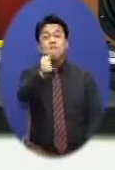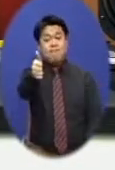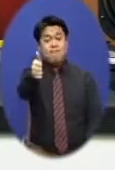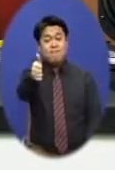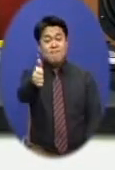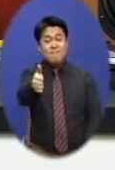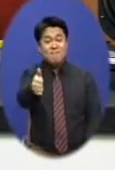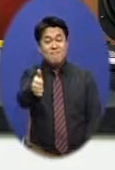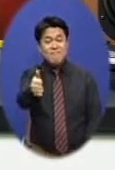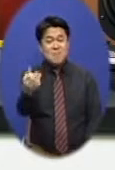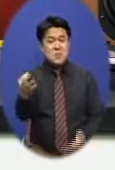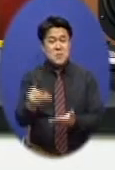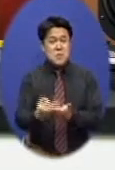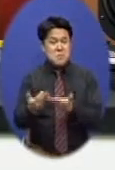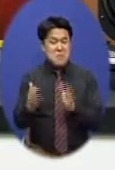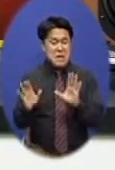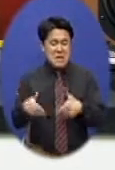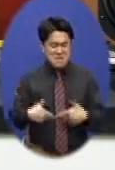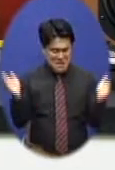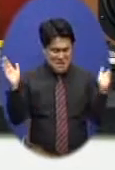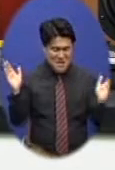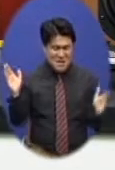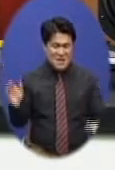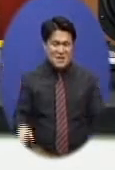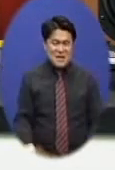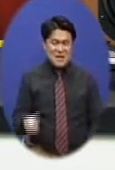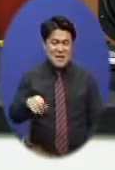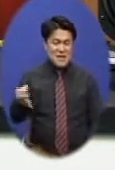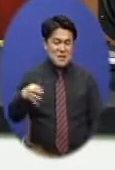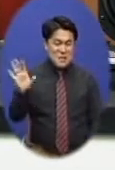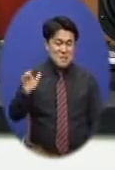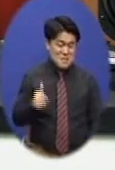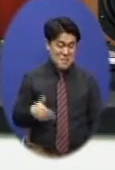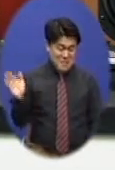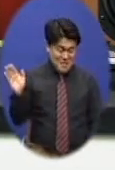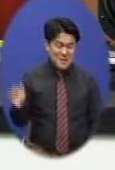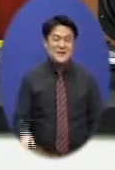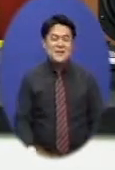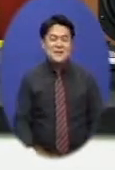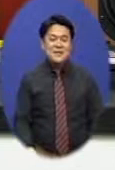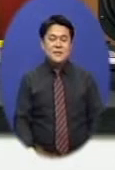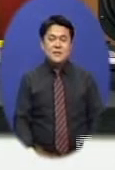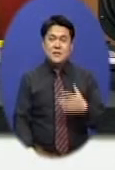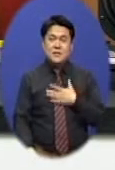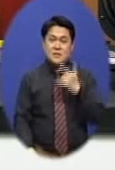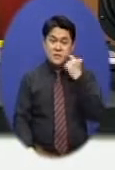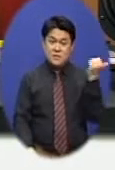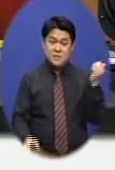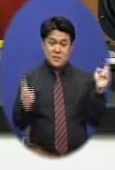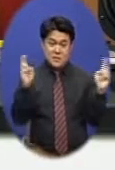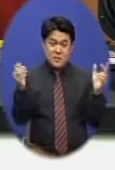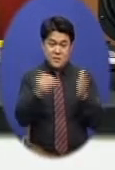거요. 용돈 필요 없어. 돈을 싫어하는 우리 아버님도 계시는구만요. 네. 아니 그 저희 아버님도 이제